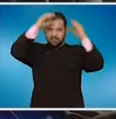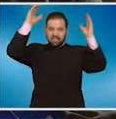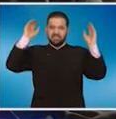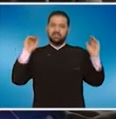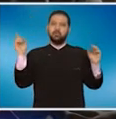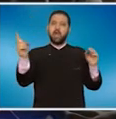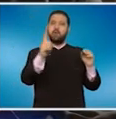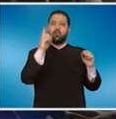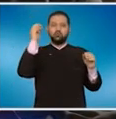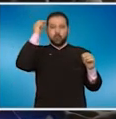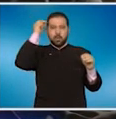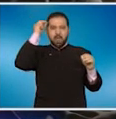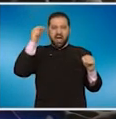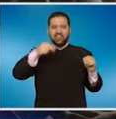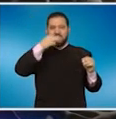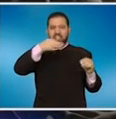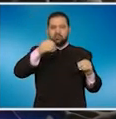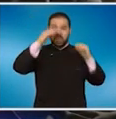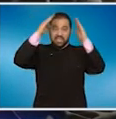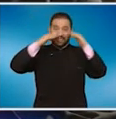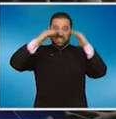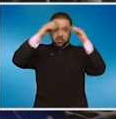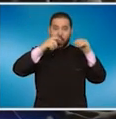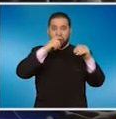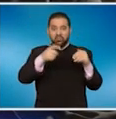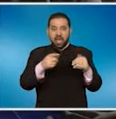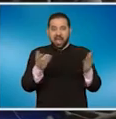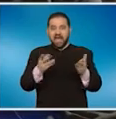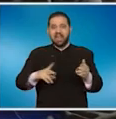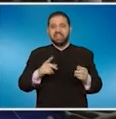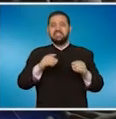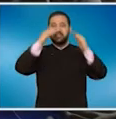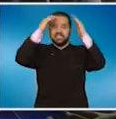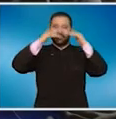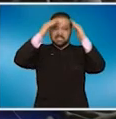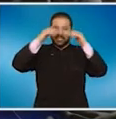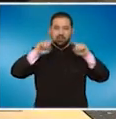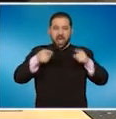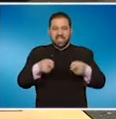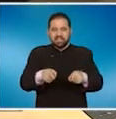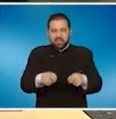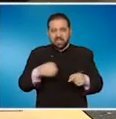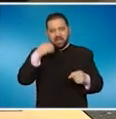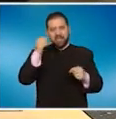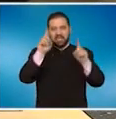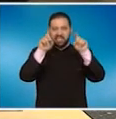Sfântul Apostol Pavel aici zice, vorbește despre ziua cea rea, care este socotită ziua ispitirii, ziua în care suntem ispitiți, în care suntem